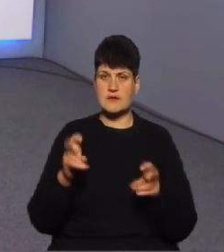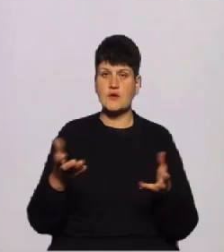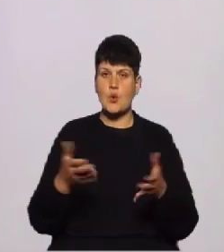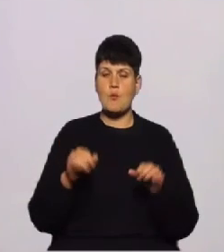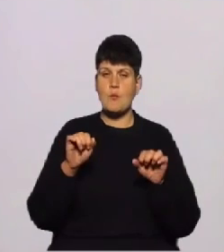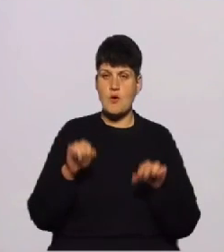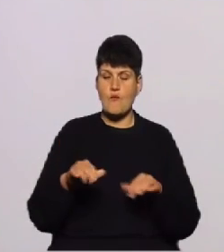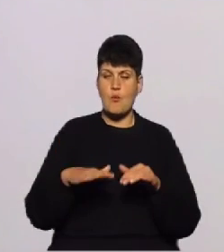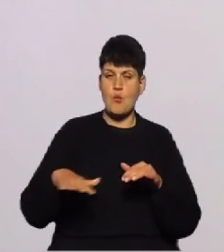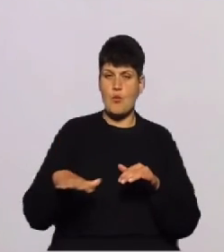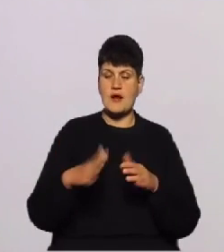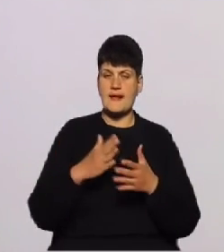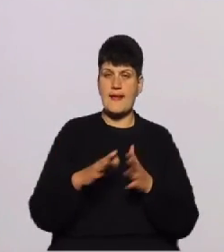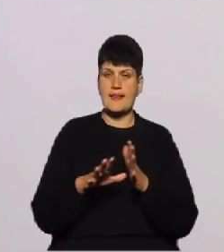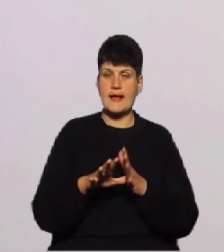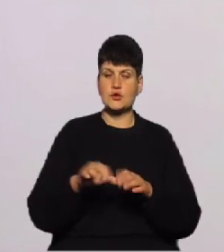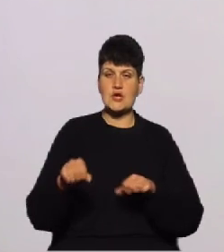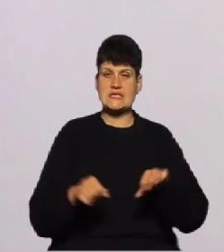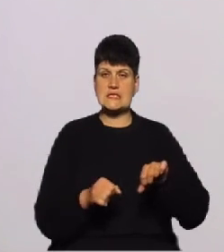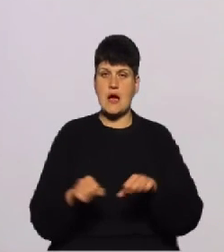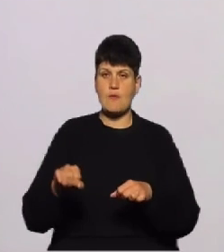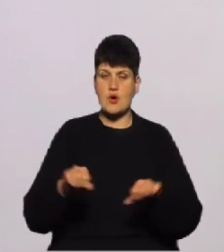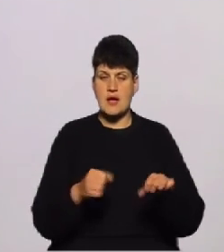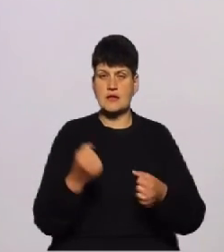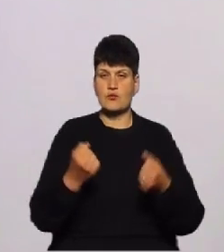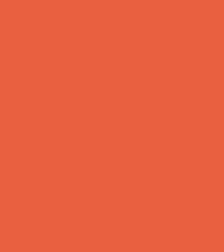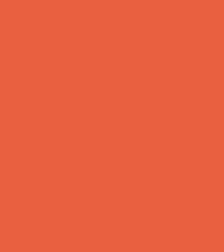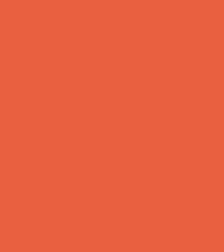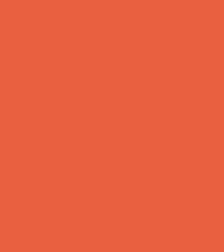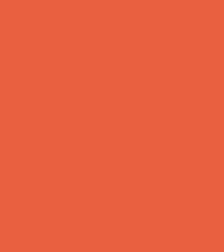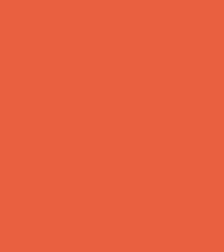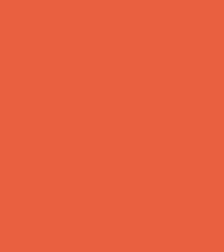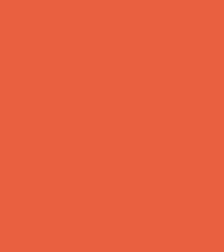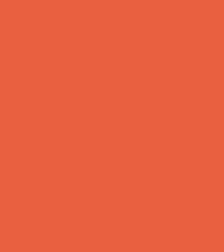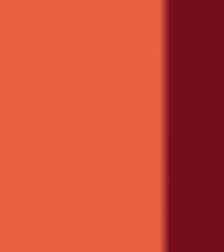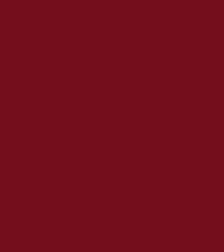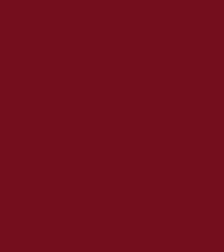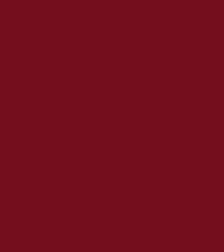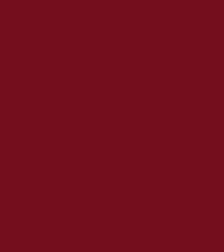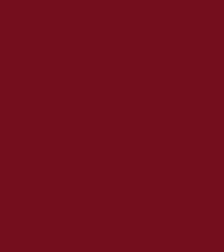знаходяться електросамокати, водії електросамокатів. І вам дякую за те, що долучилися до цієї розмови.